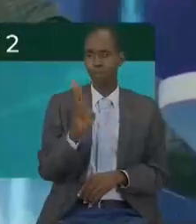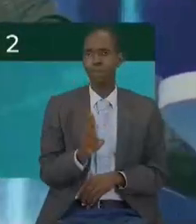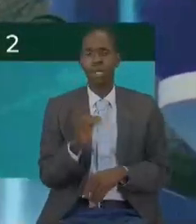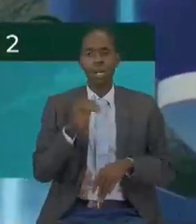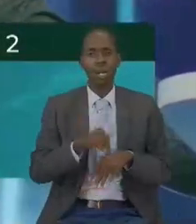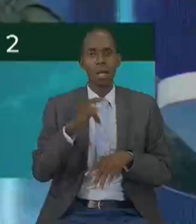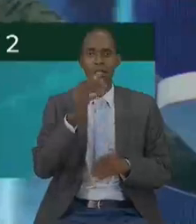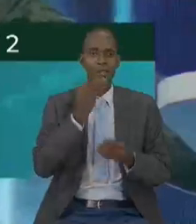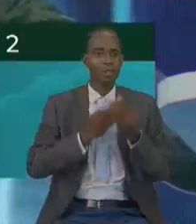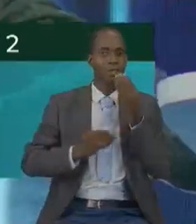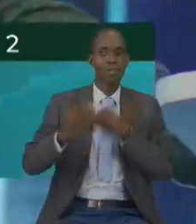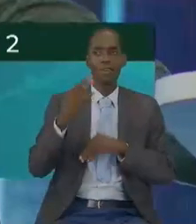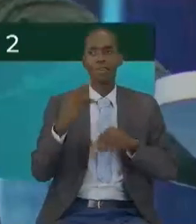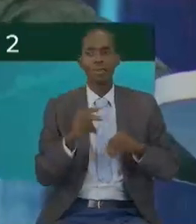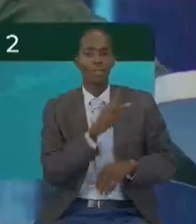être utilisé